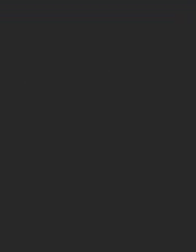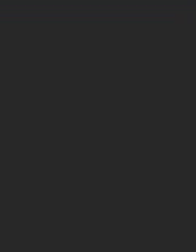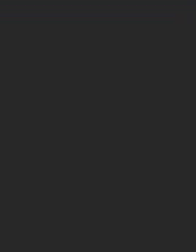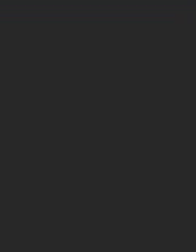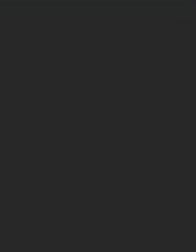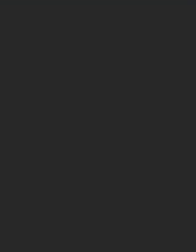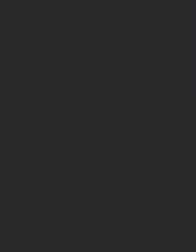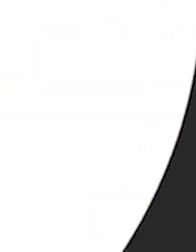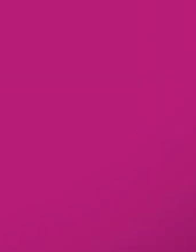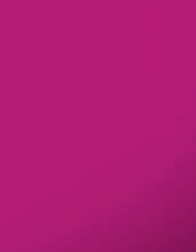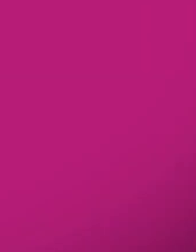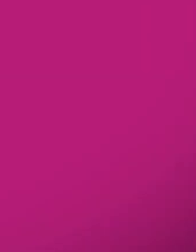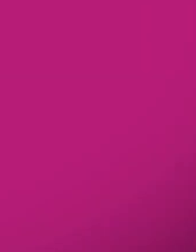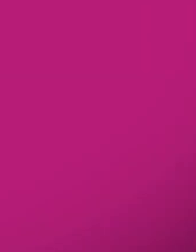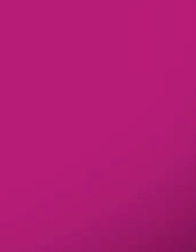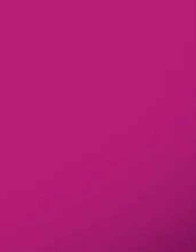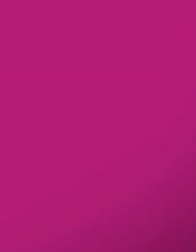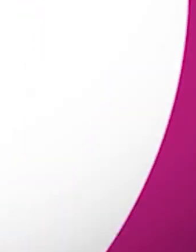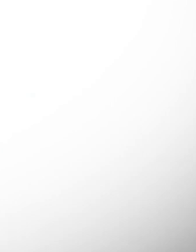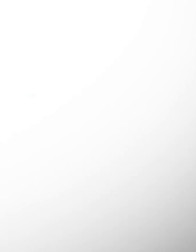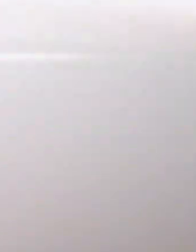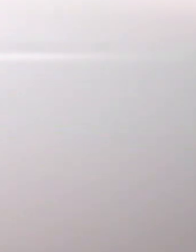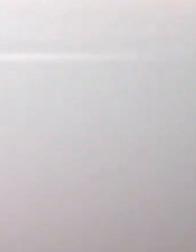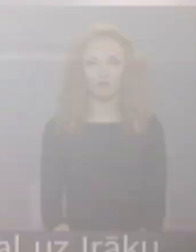Re, viss ēters ir te!